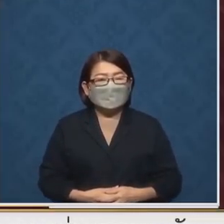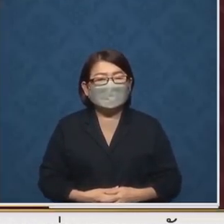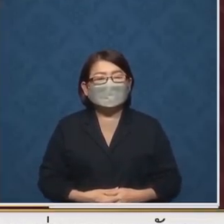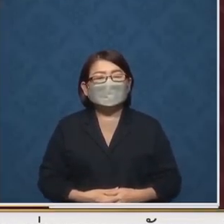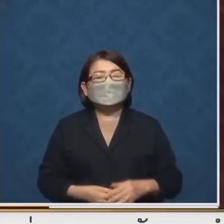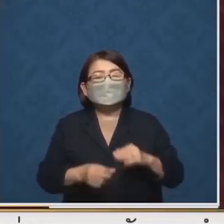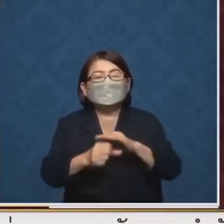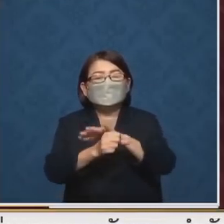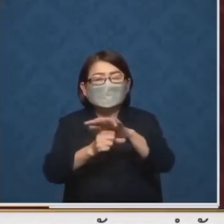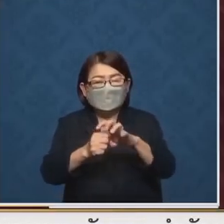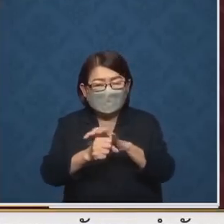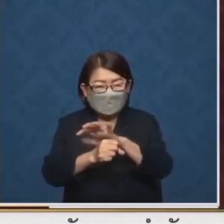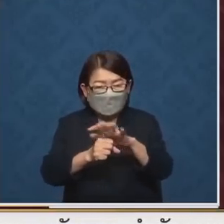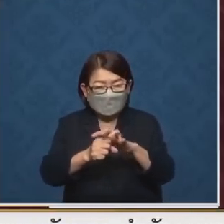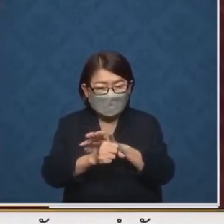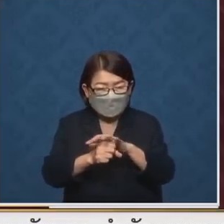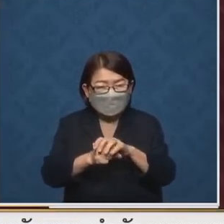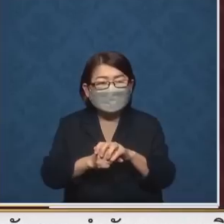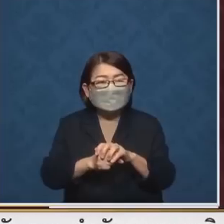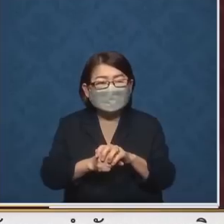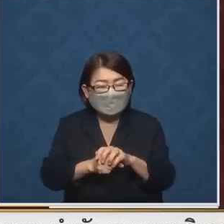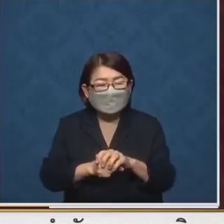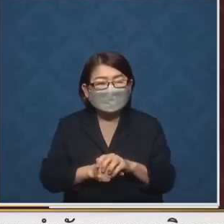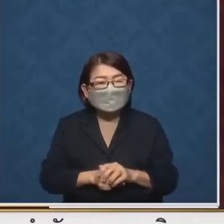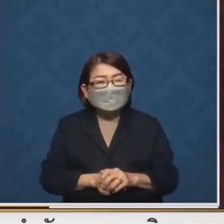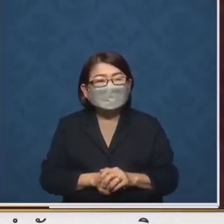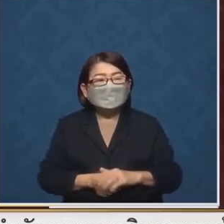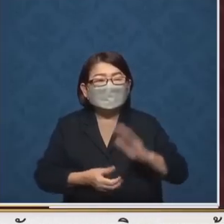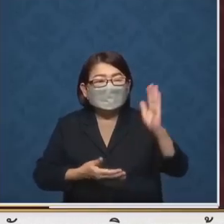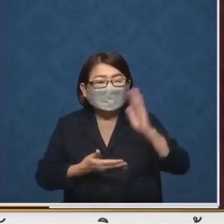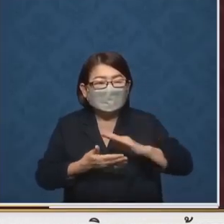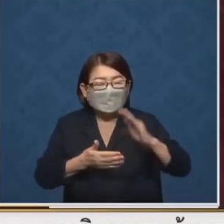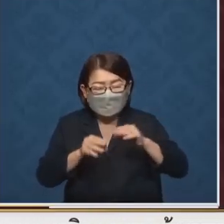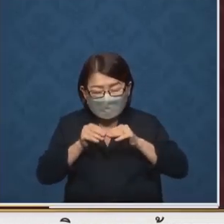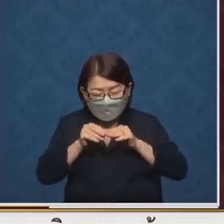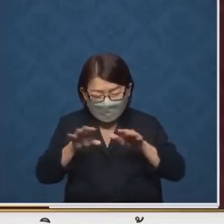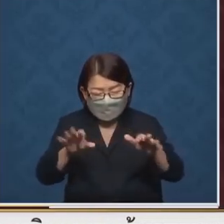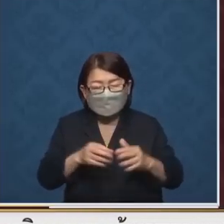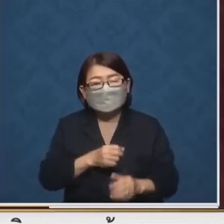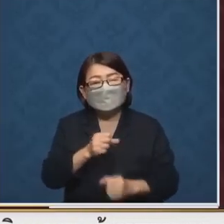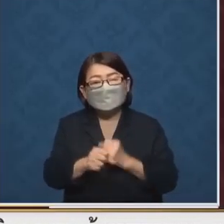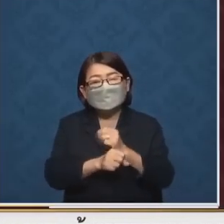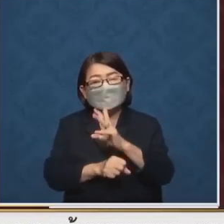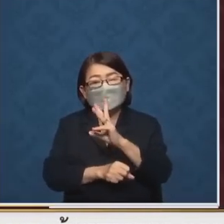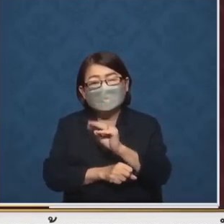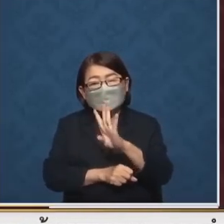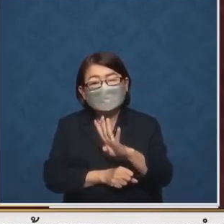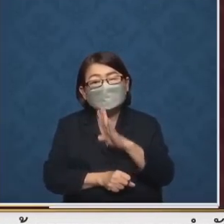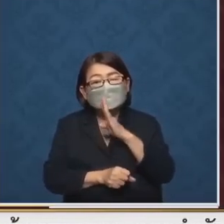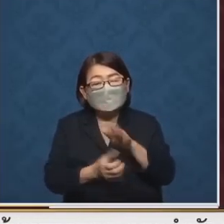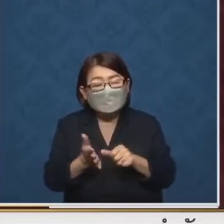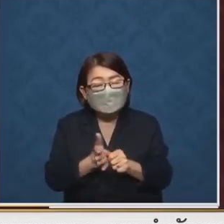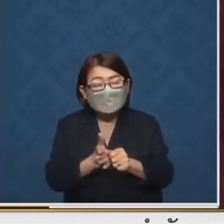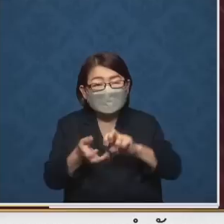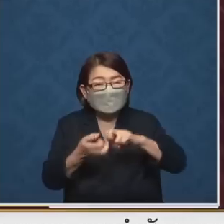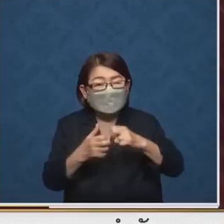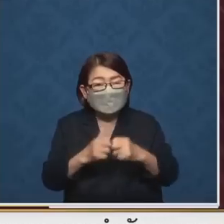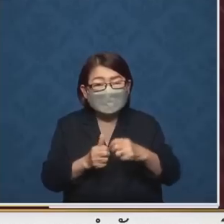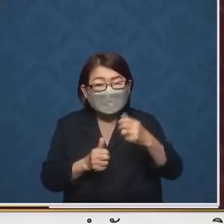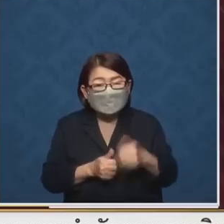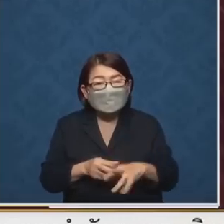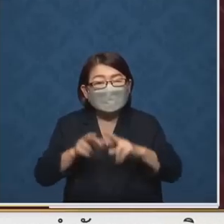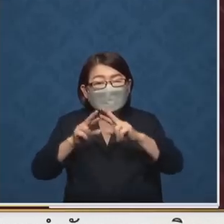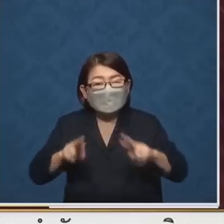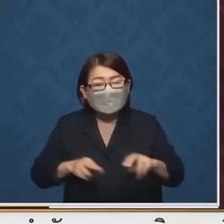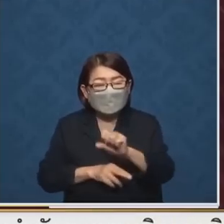โควิดนะฮะ รูมสเบิ์กออกขวไปทั่วโลกบอกว่าในปี 64 ถ้าแ้ไม่ได้นะSME 80%